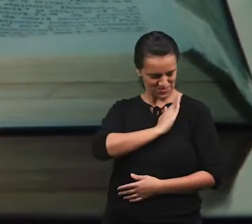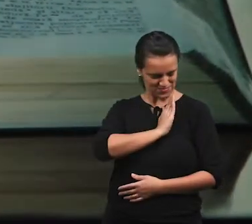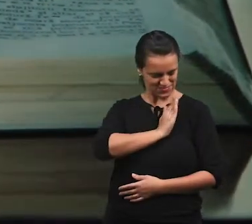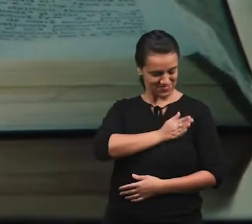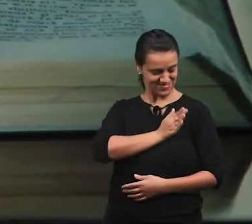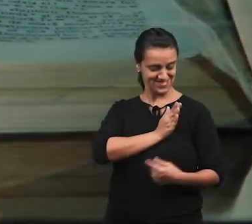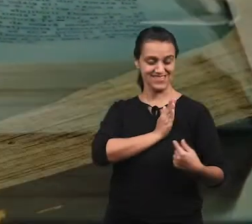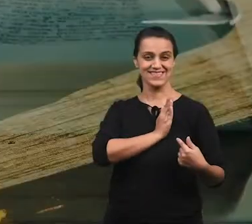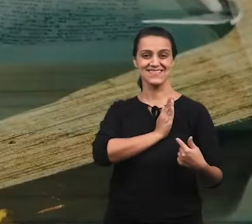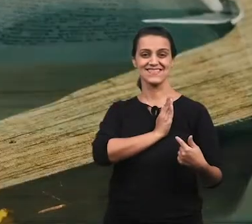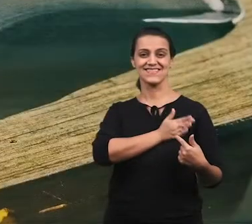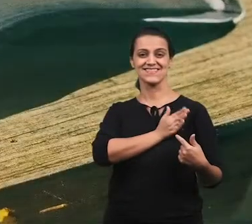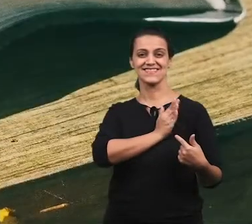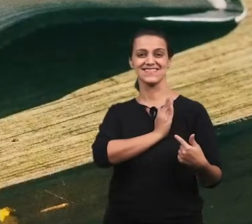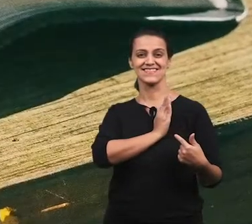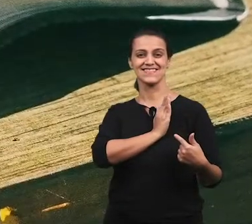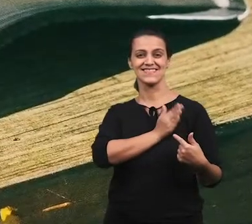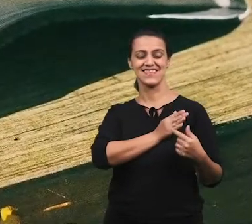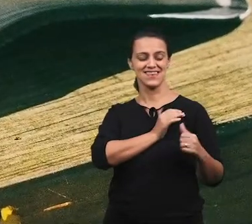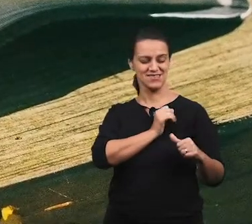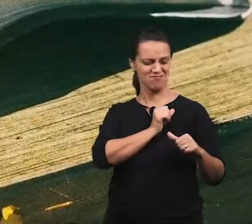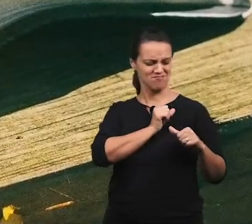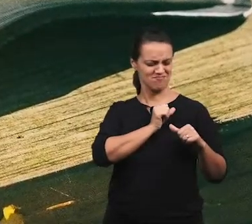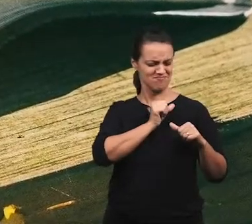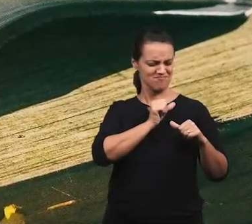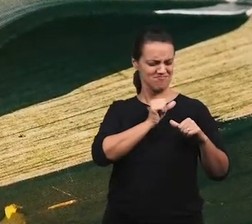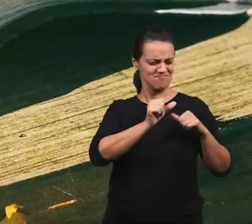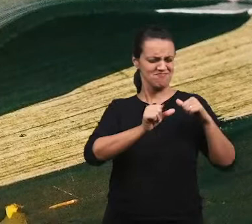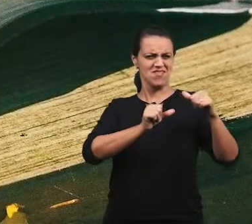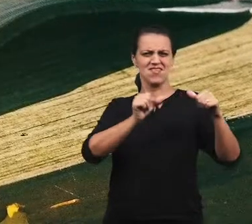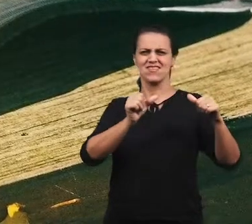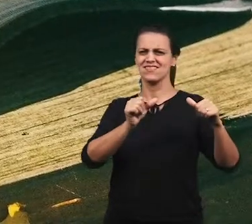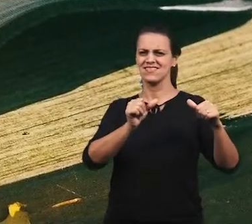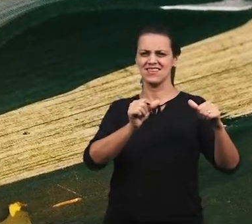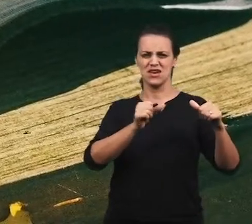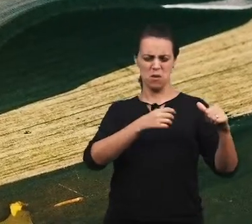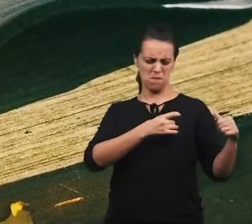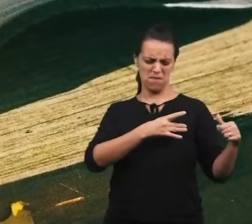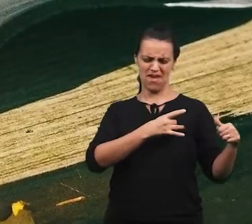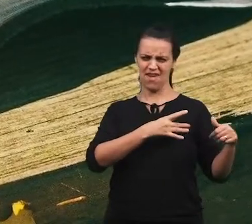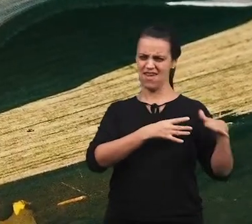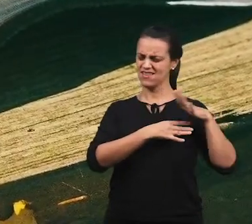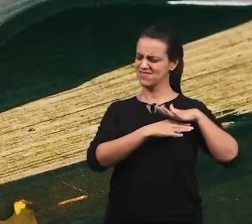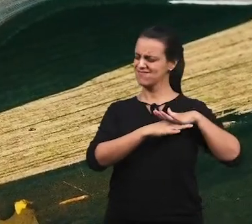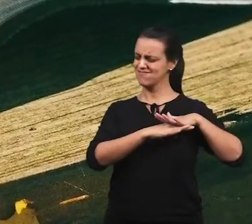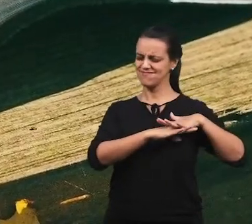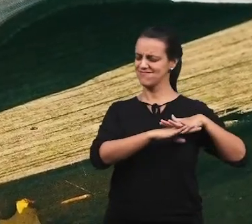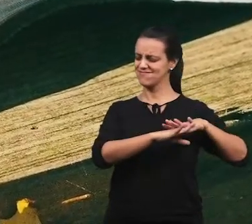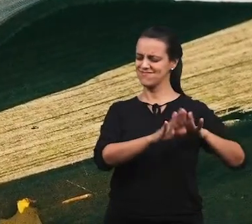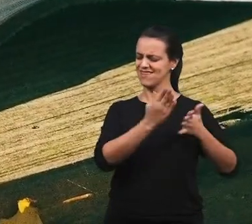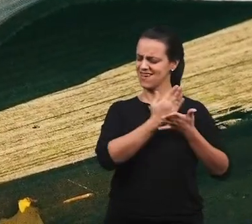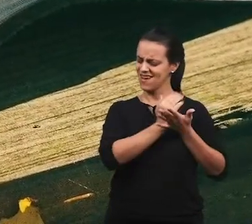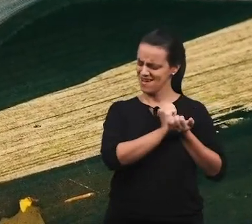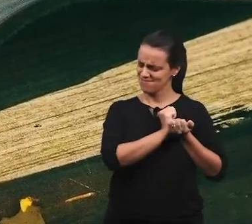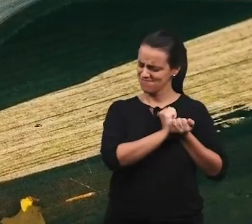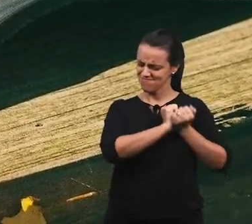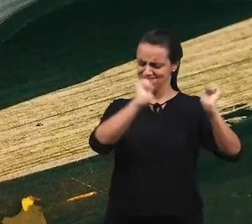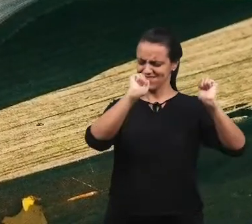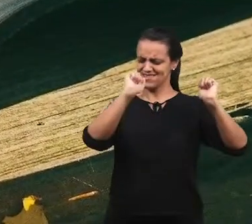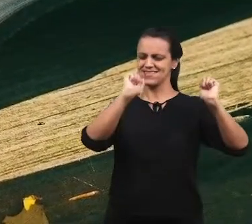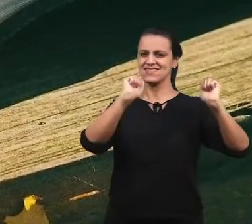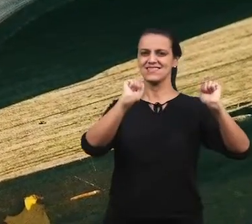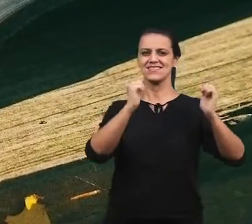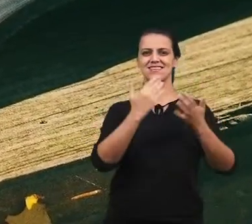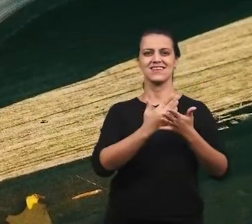Сперва внушила сердцу страх, затем дала покой. Я скорбь души излил